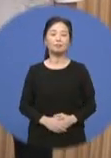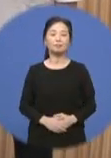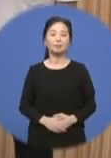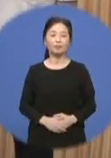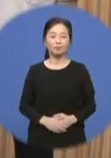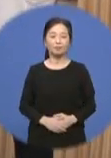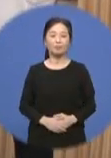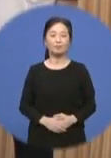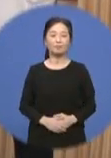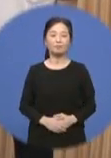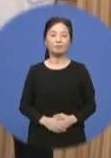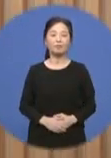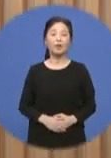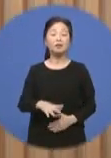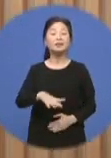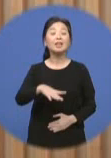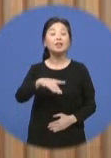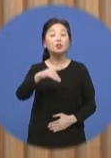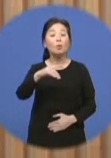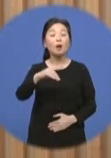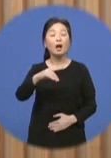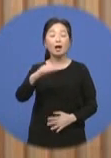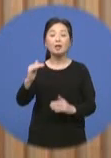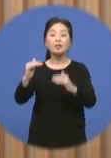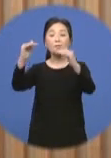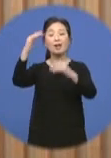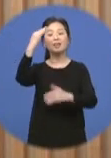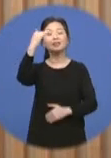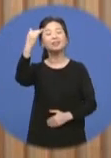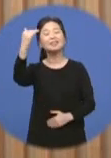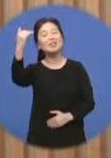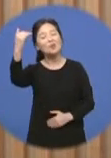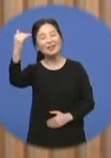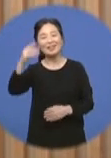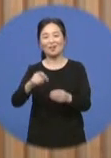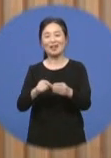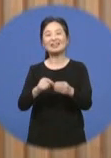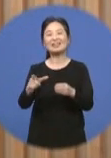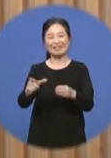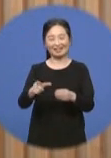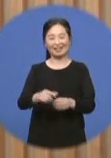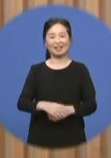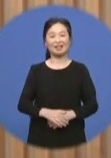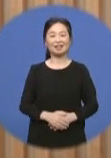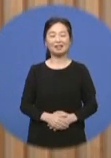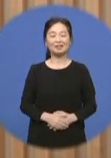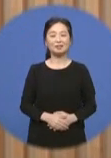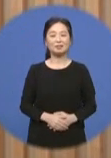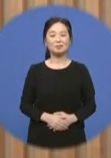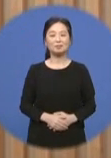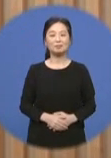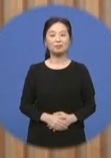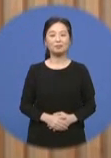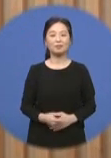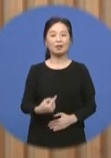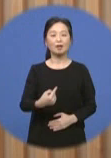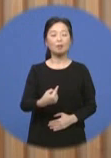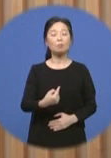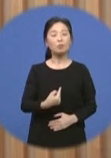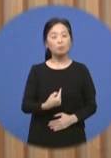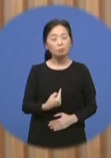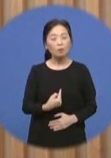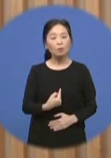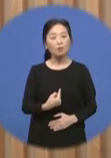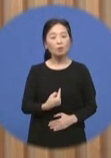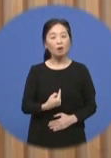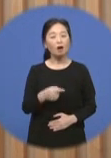そうですね、一番初めはこう先輩に誘われたっていうのがきっかけではあるんですけれども僕自身もど